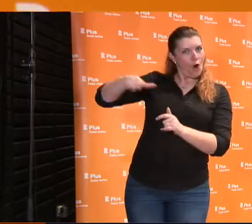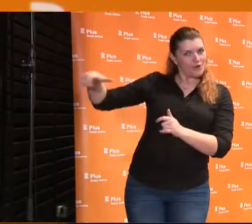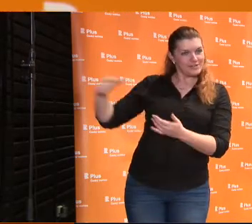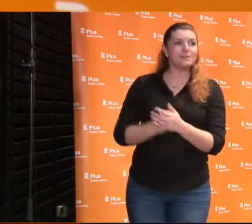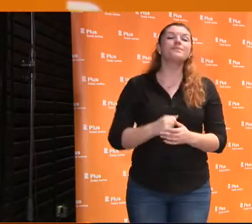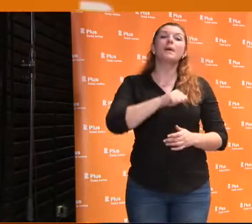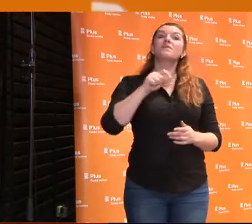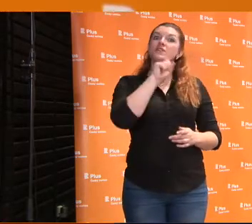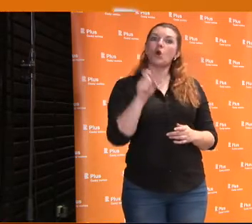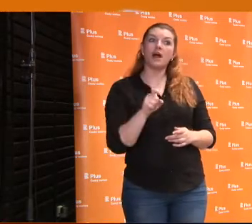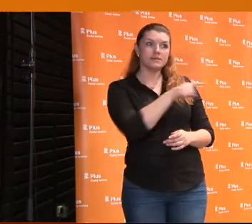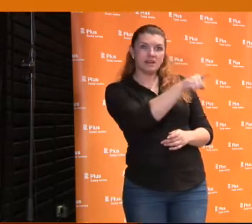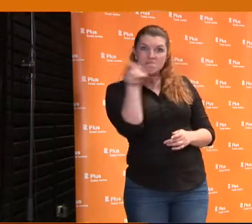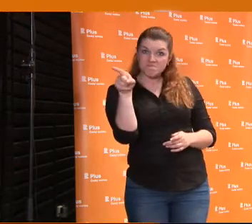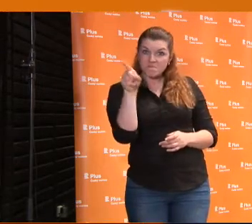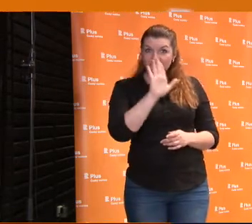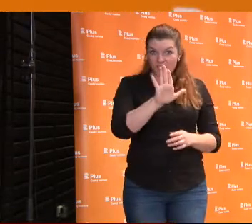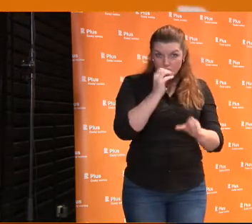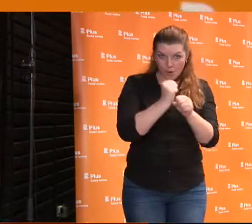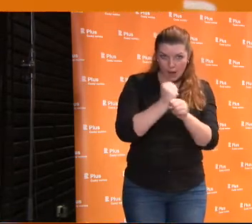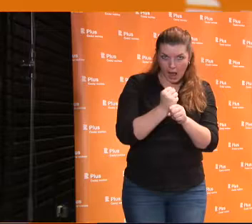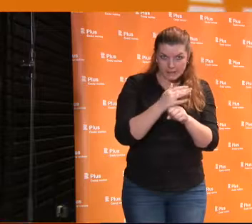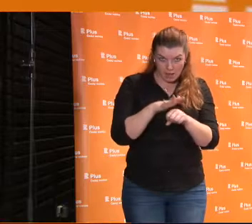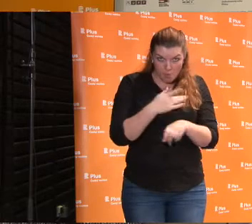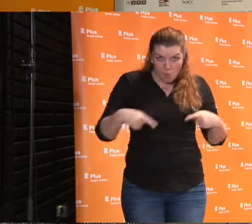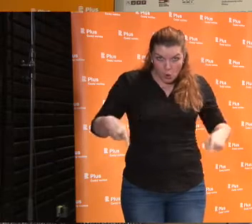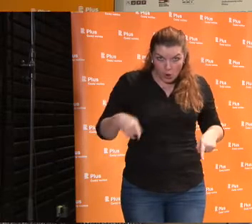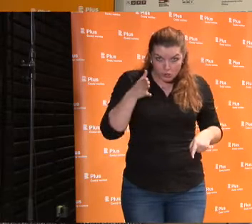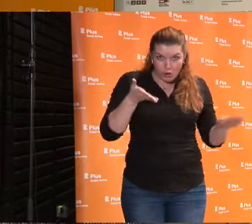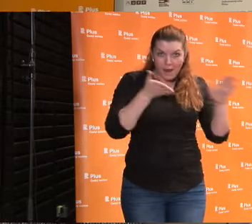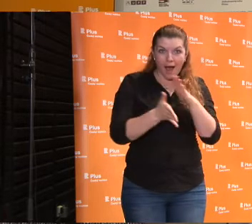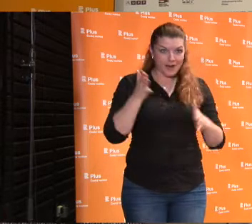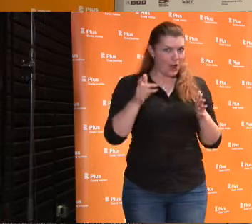zní: bojíte se, že vás v práci nahradí roboti?